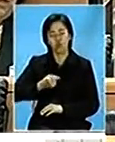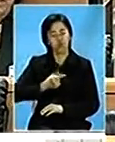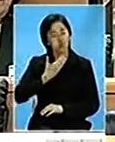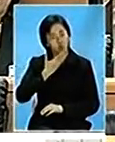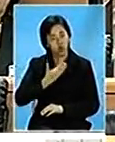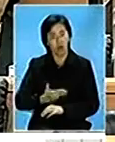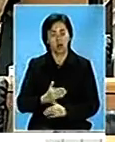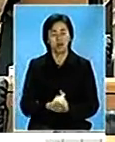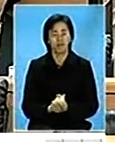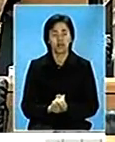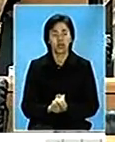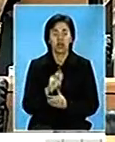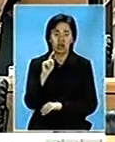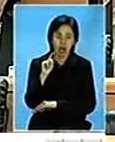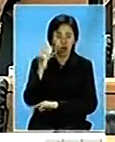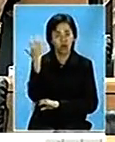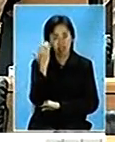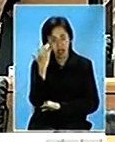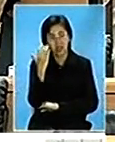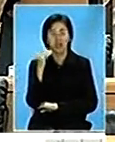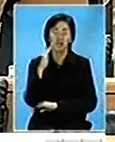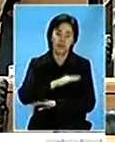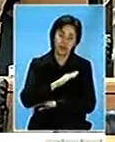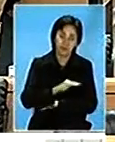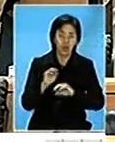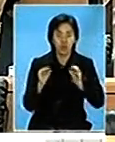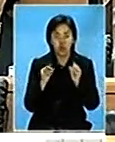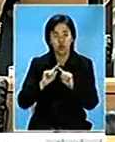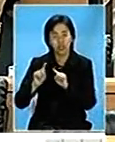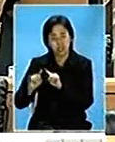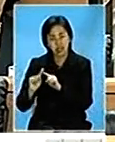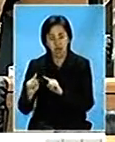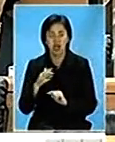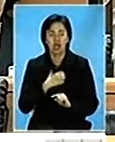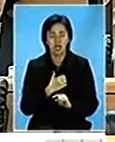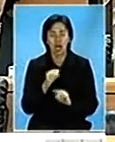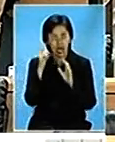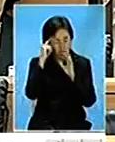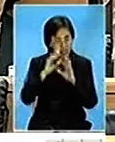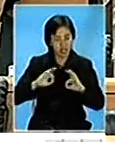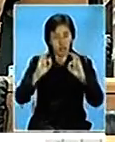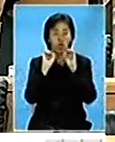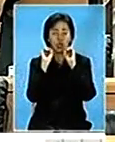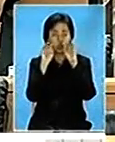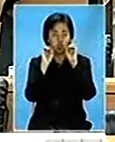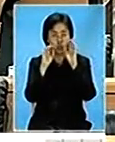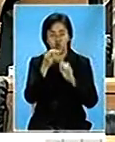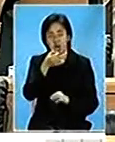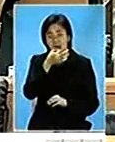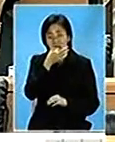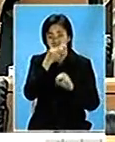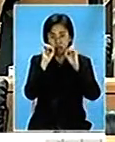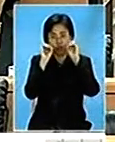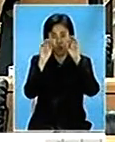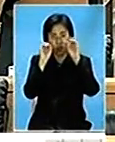เป็นสื่อก็ดีดิฉันอยากจะฝากท่านรัฐมนตรีด้วยให้เห็นถึงความสำคัญของครูบาอาจารย์เพราะปัจจุบันอาชีพครูเนี่ยเป็น